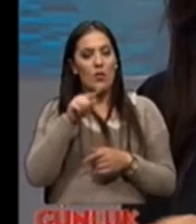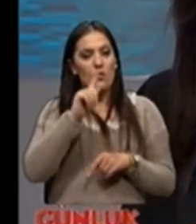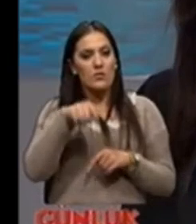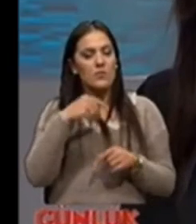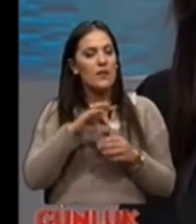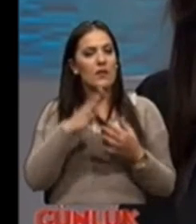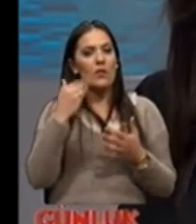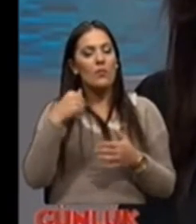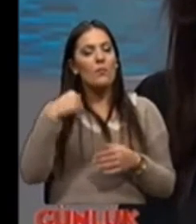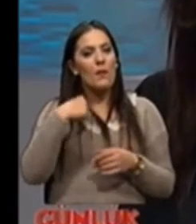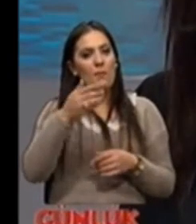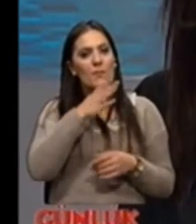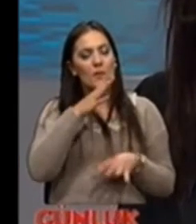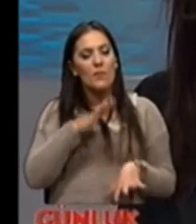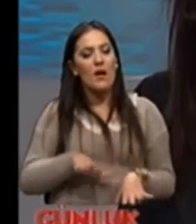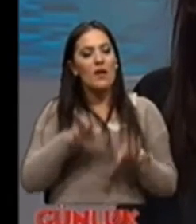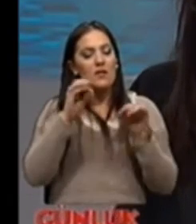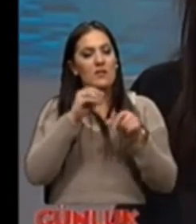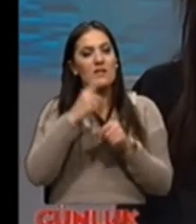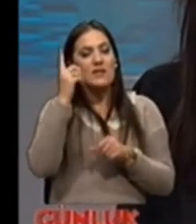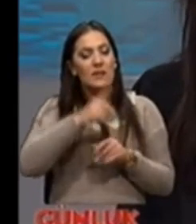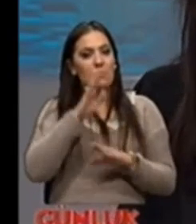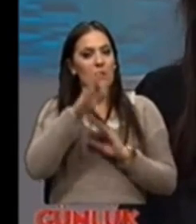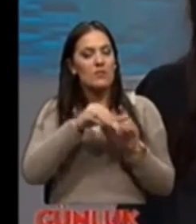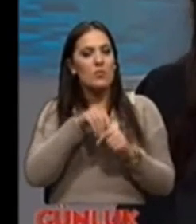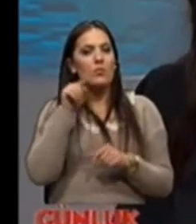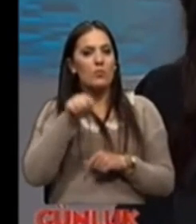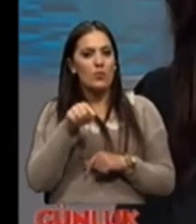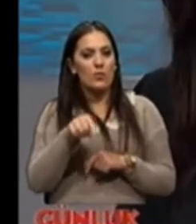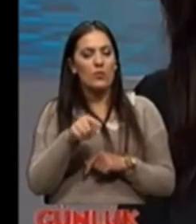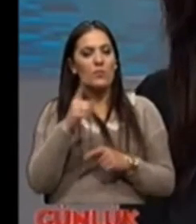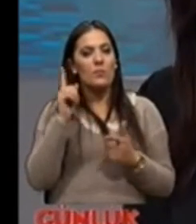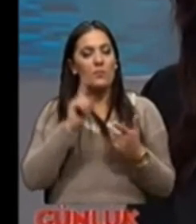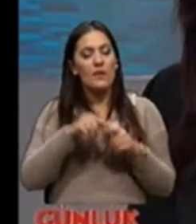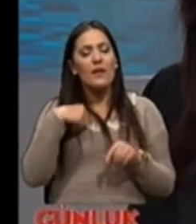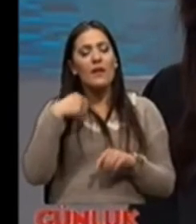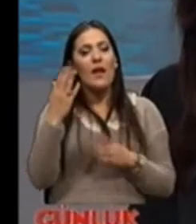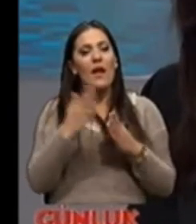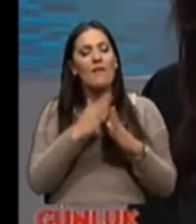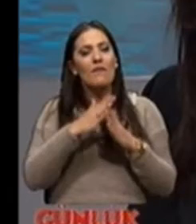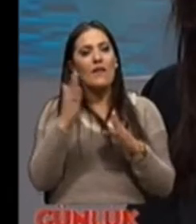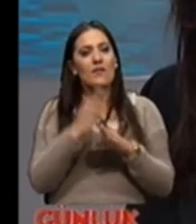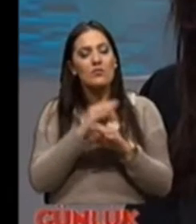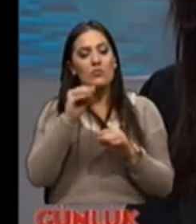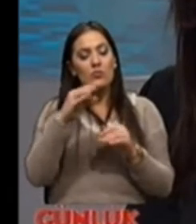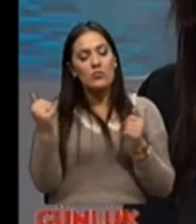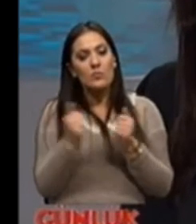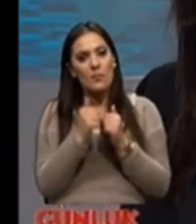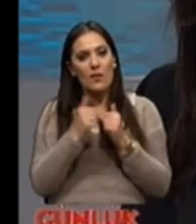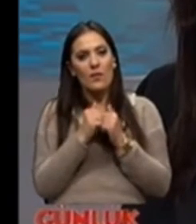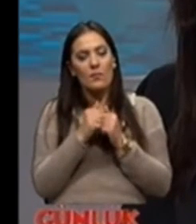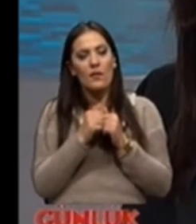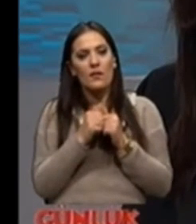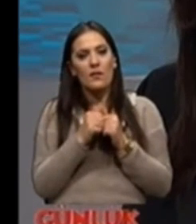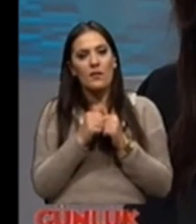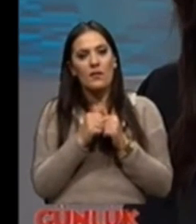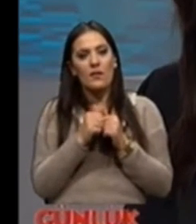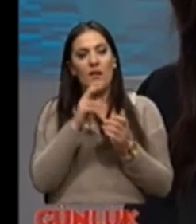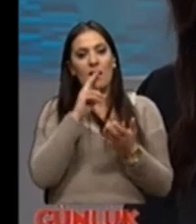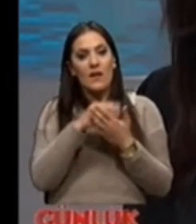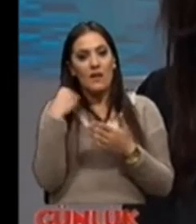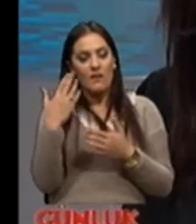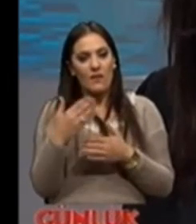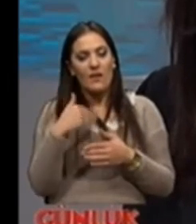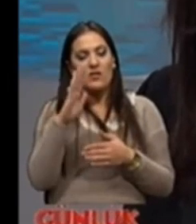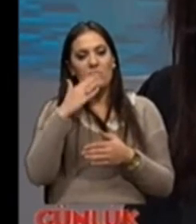biliyorum, hazırlığın ilk basamağı budur. Bir de evdeki eşyaların çocuklarla beraber karar verilerek cam kenarı